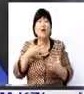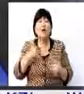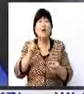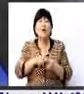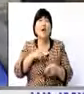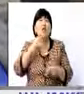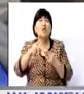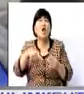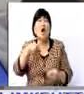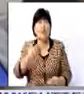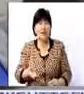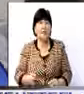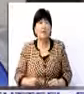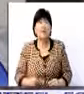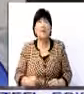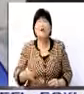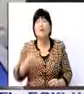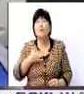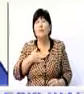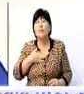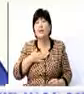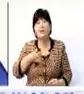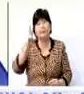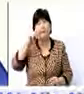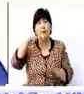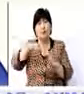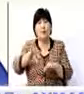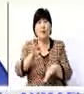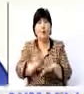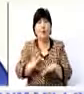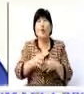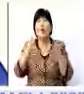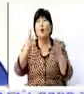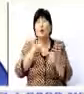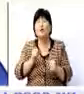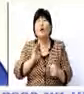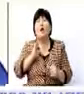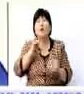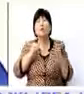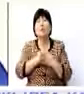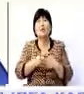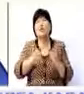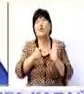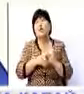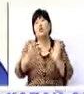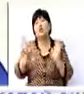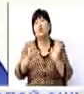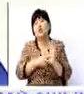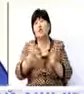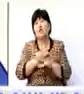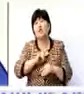қатысты шағымын айтты. Мен қолым ауыратын еткенім. Түнде азанға дейін бір 7-8 рет шығамын